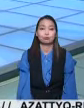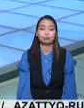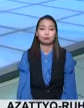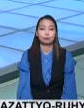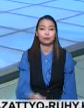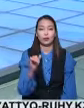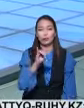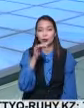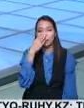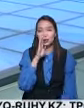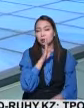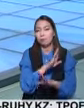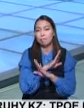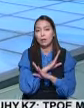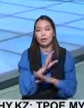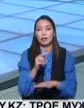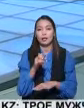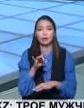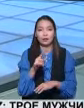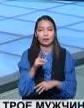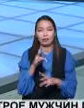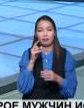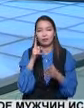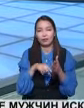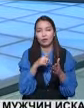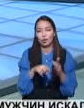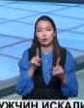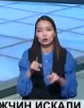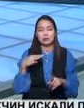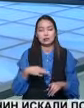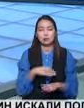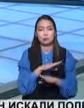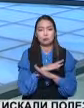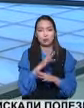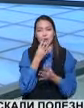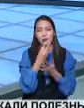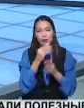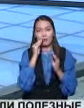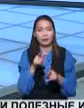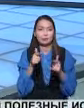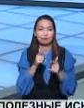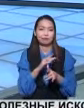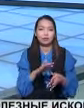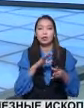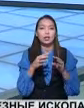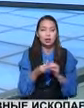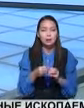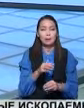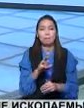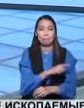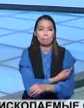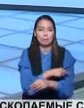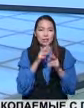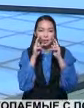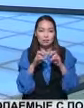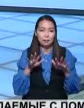В Уральске родители погибшего егеря не верят в то, что их сын погиб по своей вине. Они не согласны с результатами медэкспертизы местных специалистов.